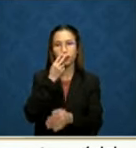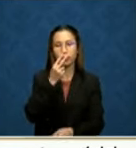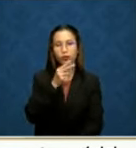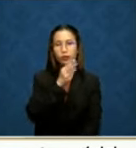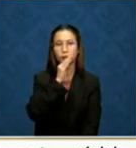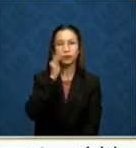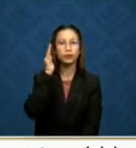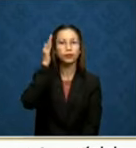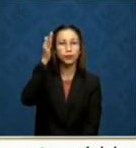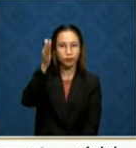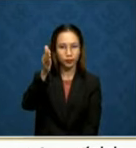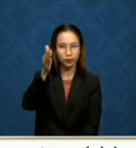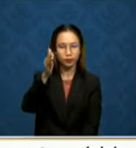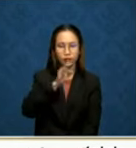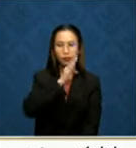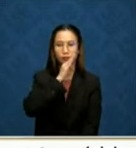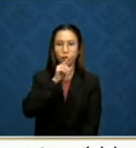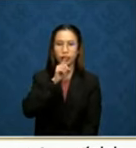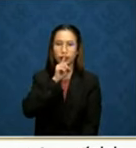หากทางหนวยงาน